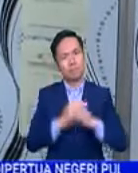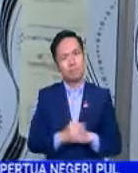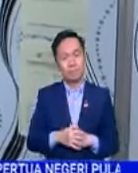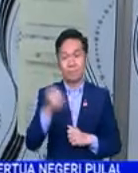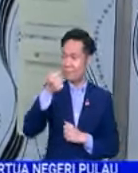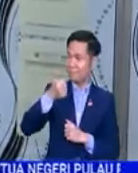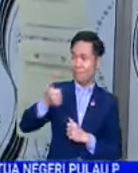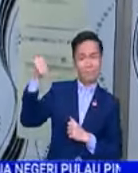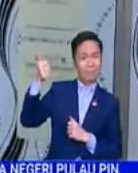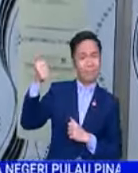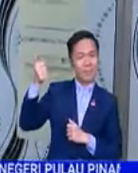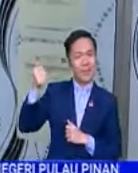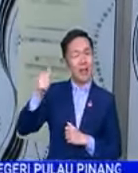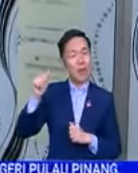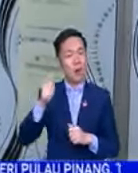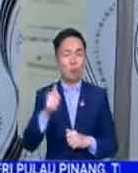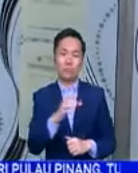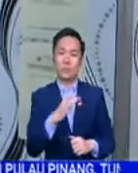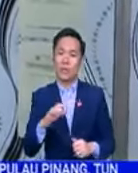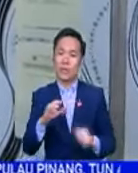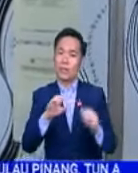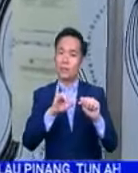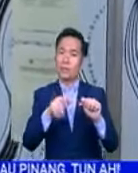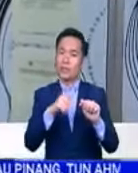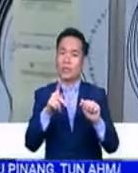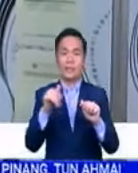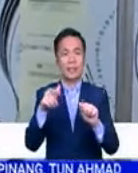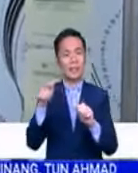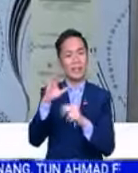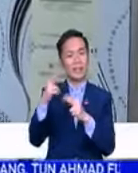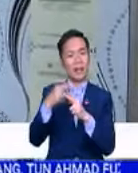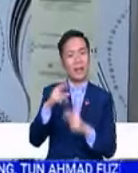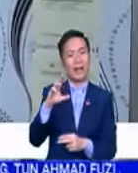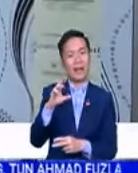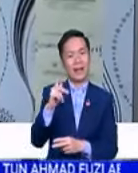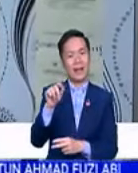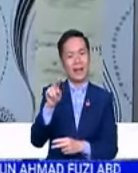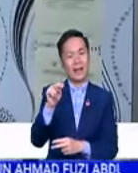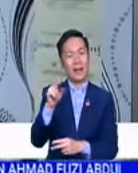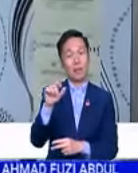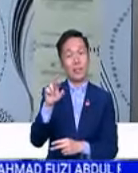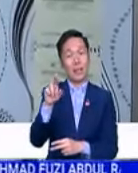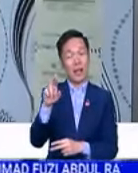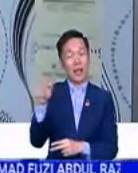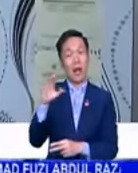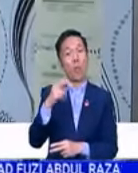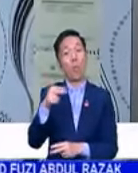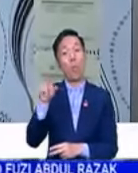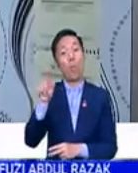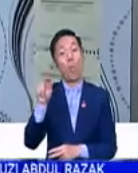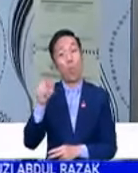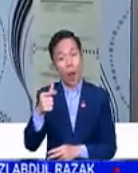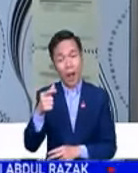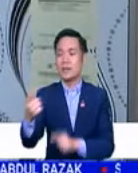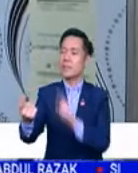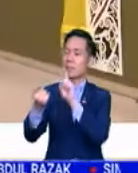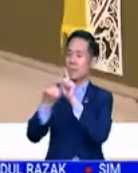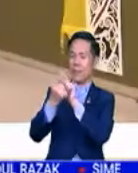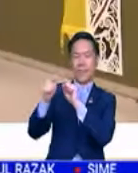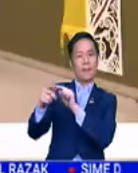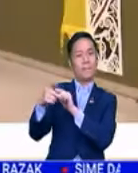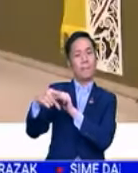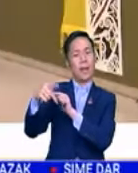Pengerusi Jawatankuasa Permuafakatan Rukun Tetangga Miri, Kaunselor Vincent Huang Huat Chun ketika ditemui pemberita RTM